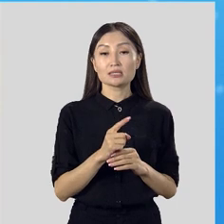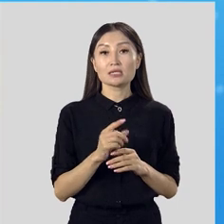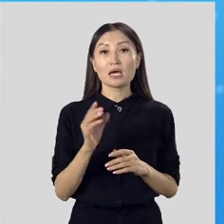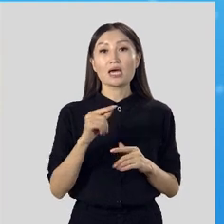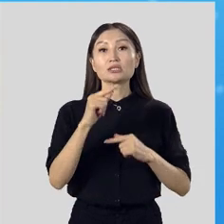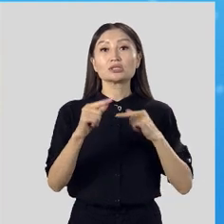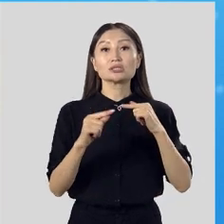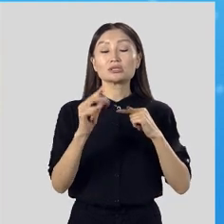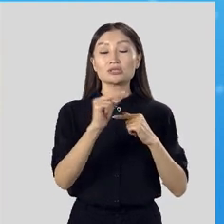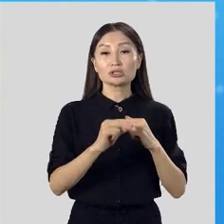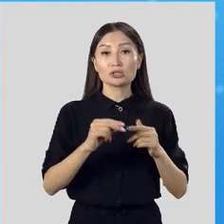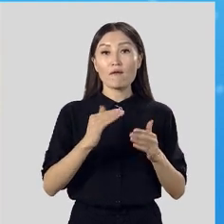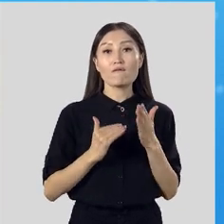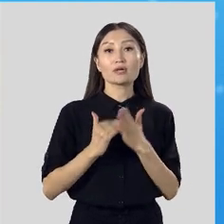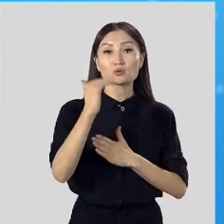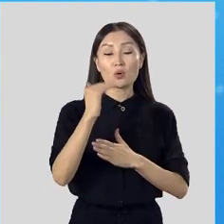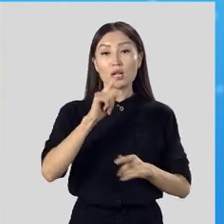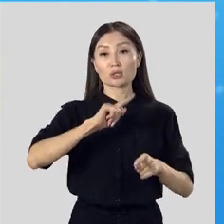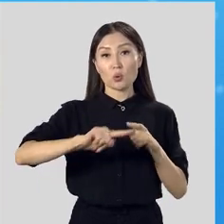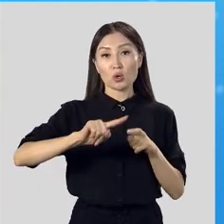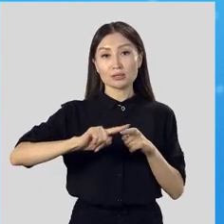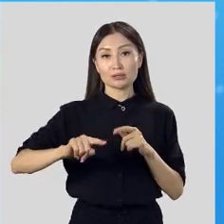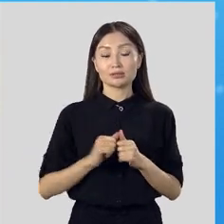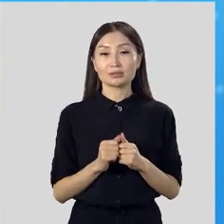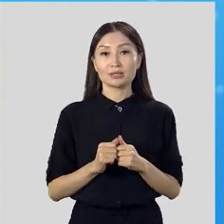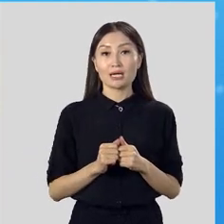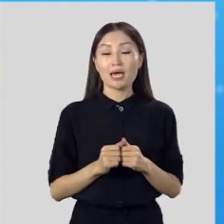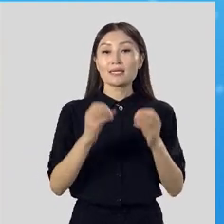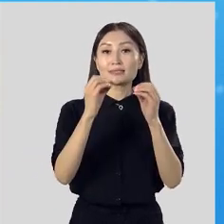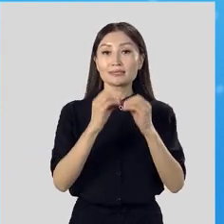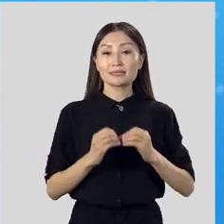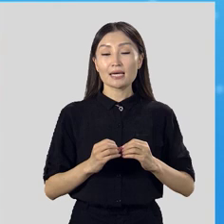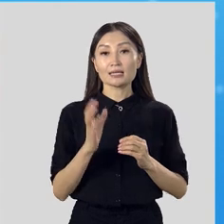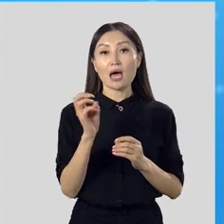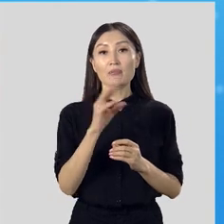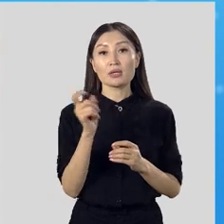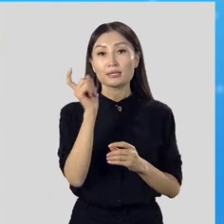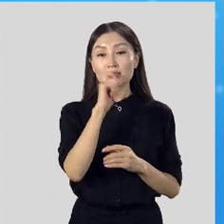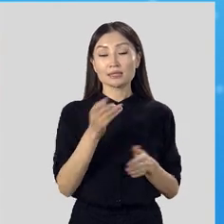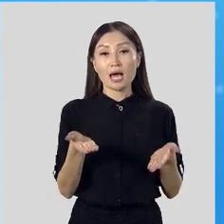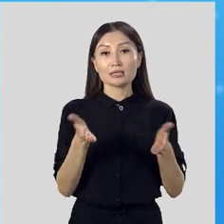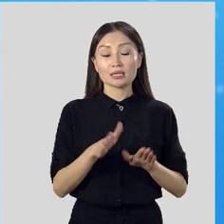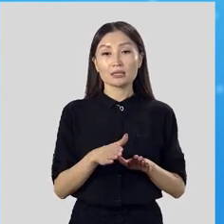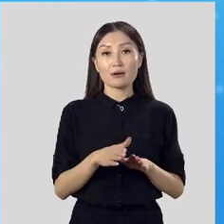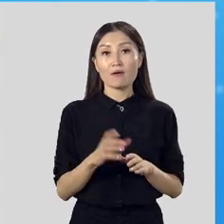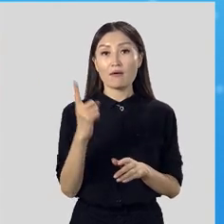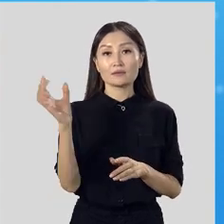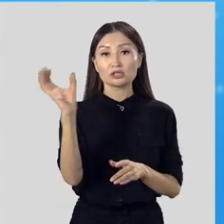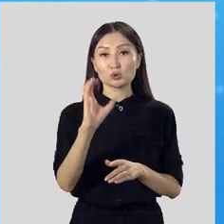с чрезвычайно высокой скоростью. Десятки аминокислотных остатков в